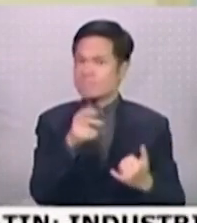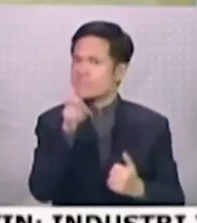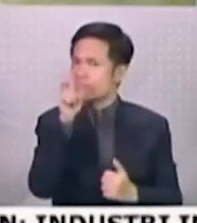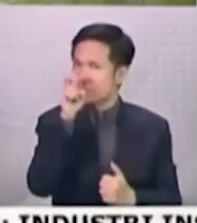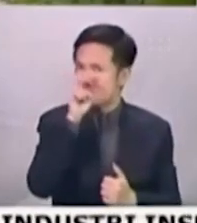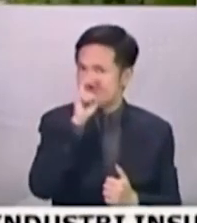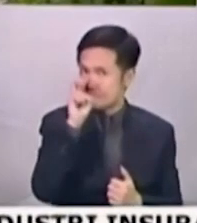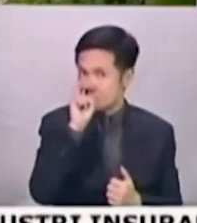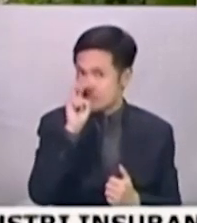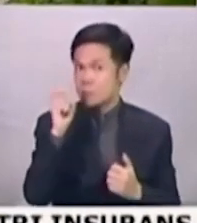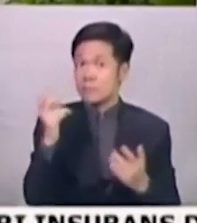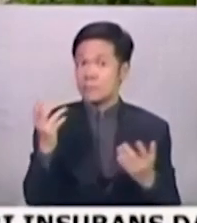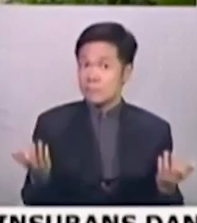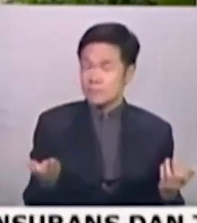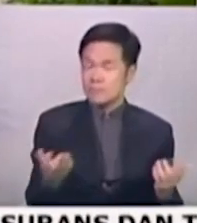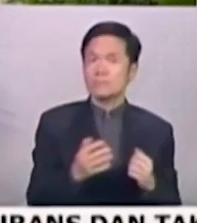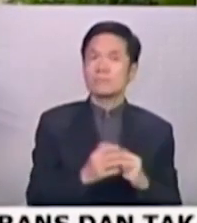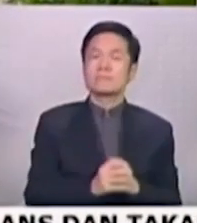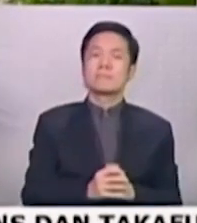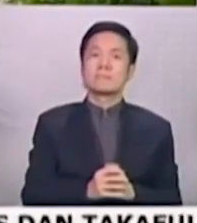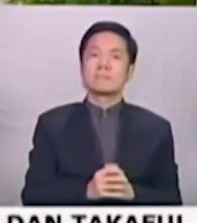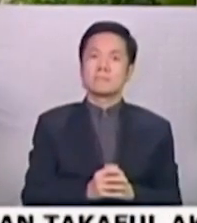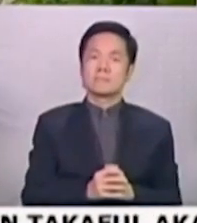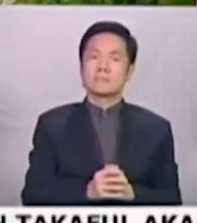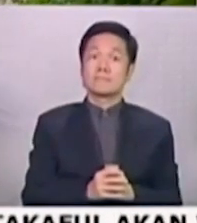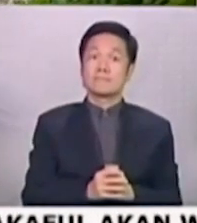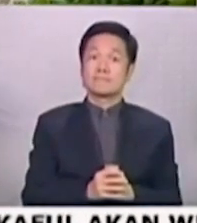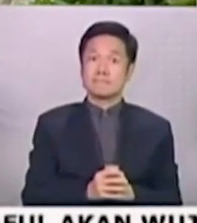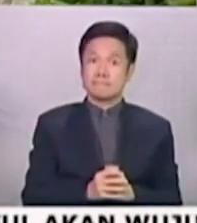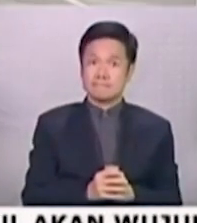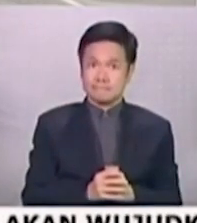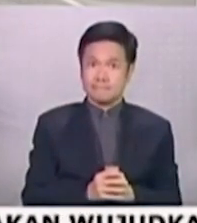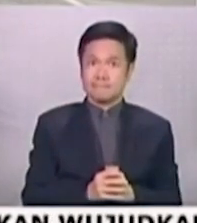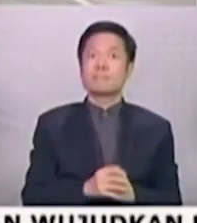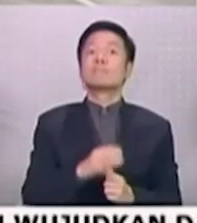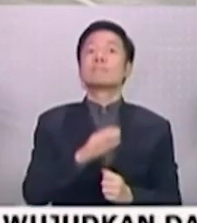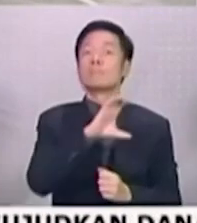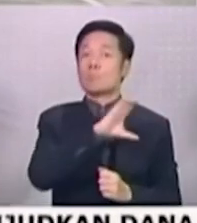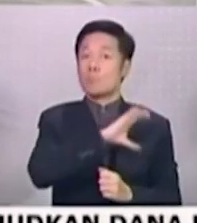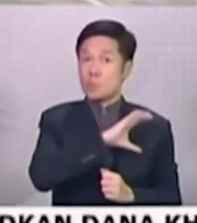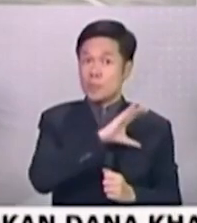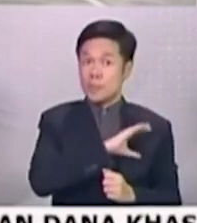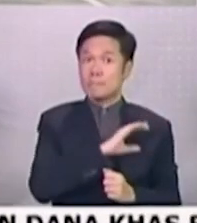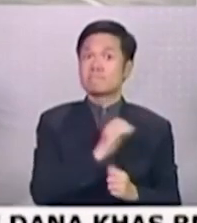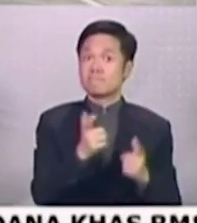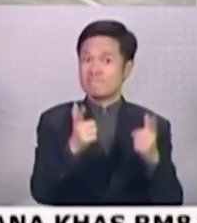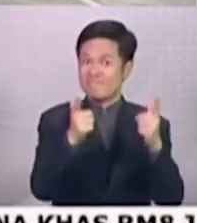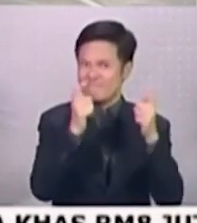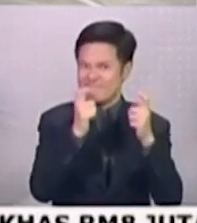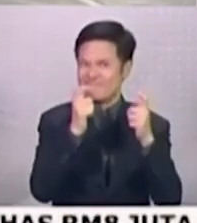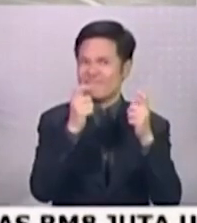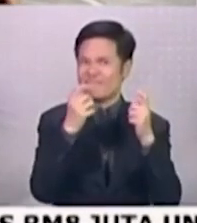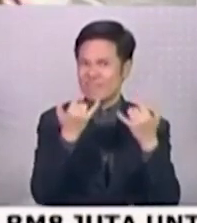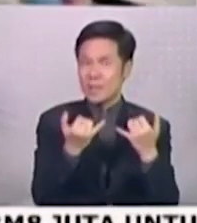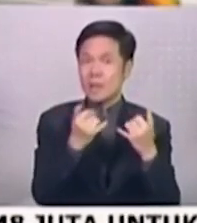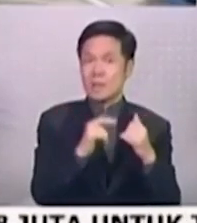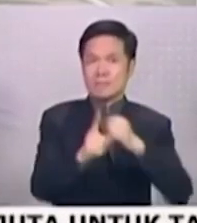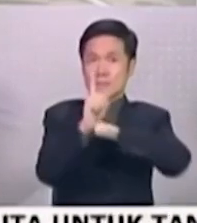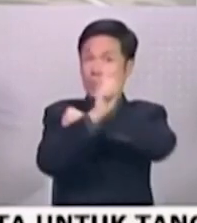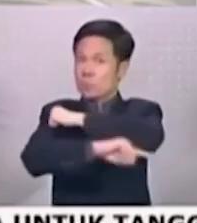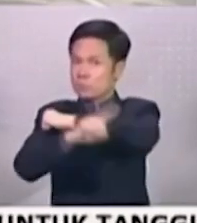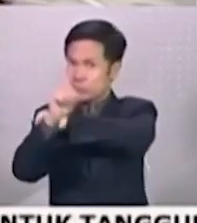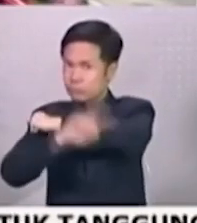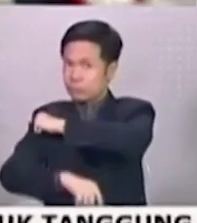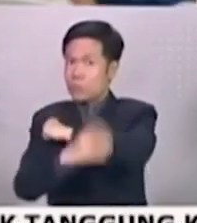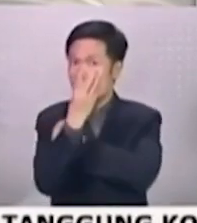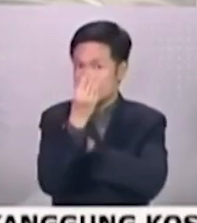tegas. Antaranya adalah mungkin akan dilakukan dengan segera, iaitu mengeluarkan kompaun